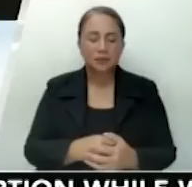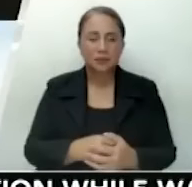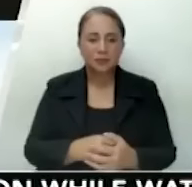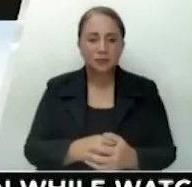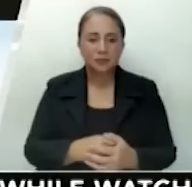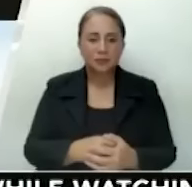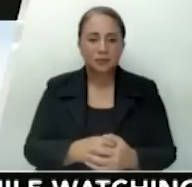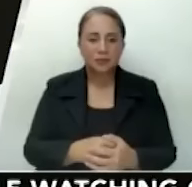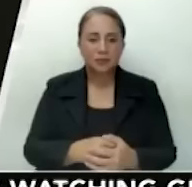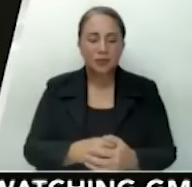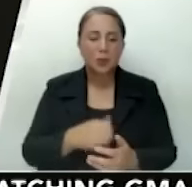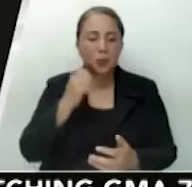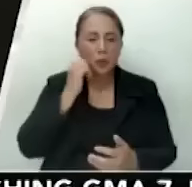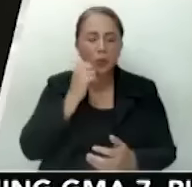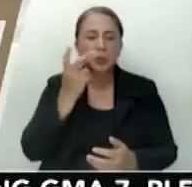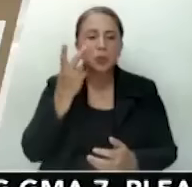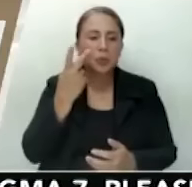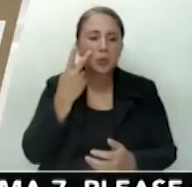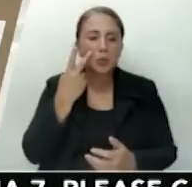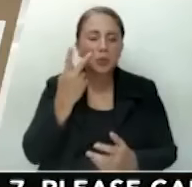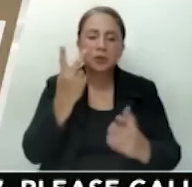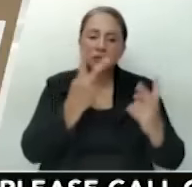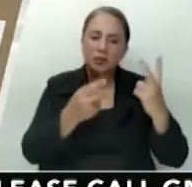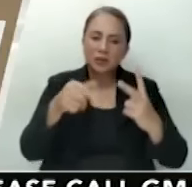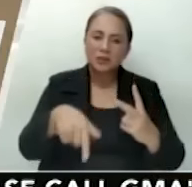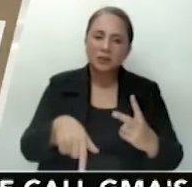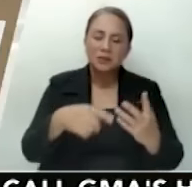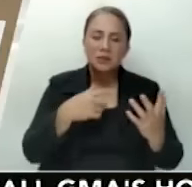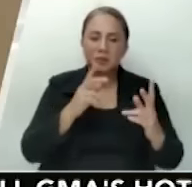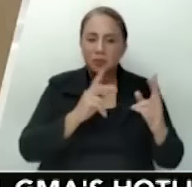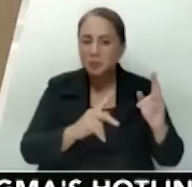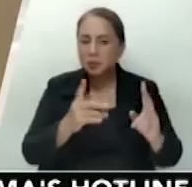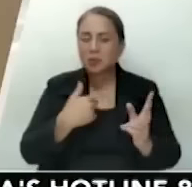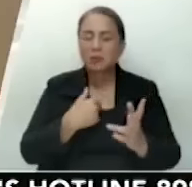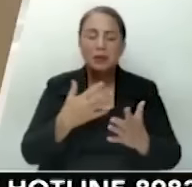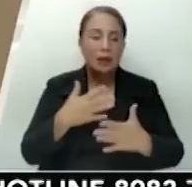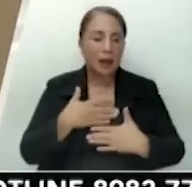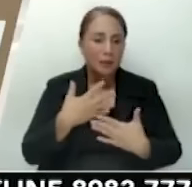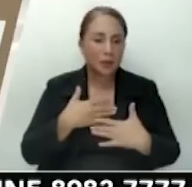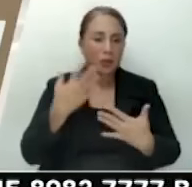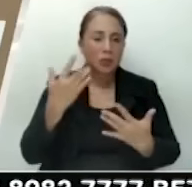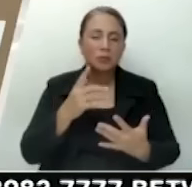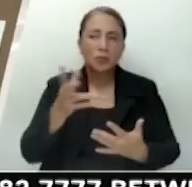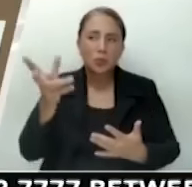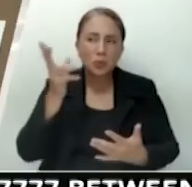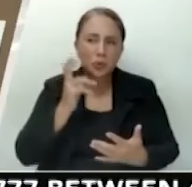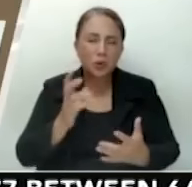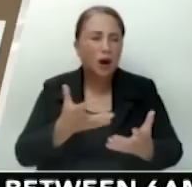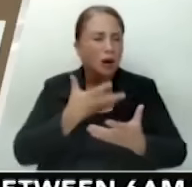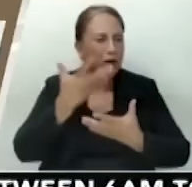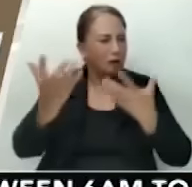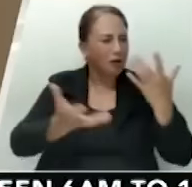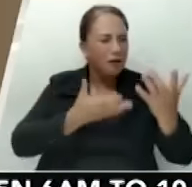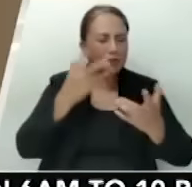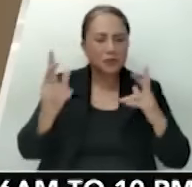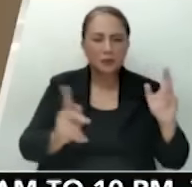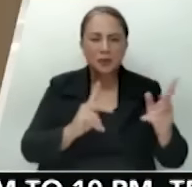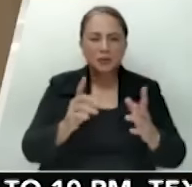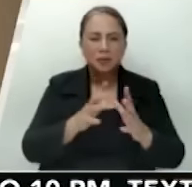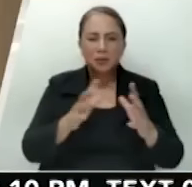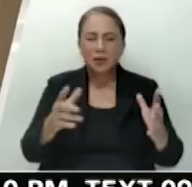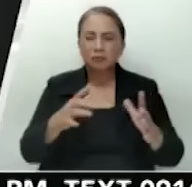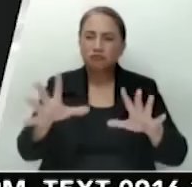Always looking forward ako sa mga gantong show. Sobrang happy dahil naririnig ko yung cheer ng crowd. Grabe yung pagtanggap nila sa